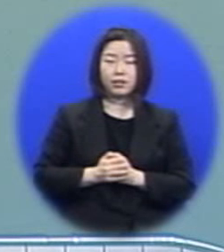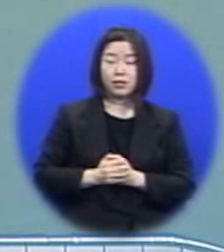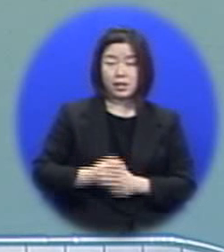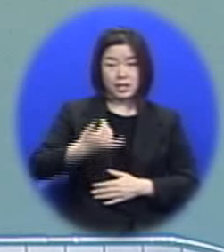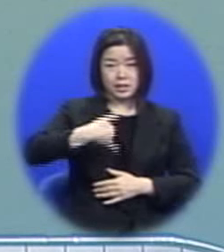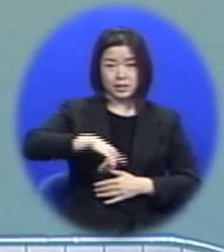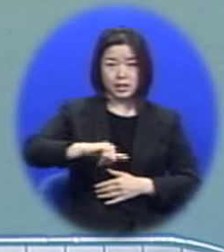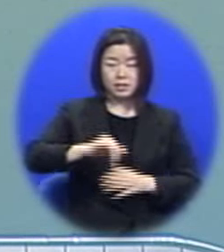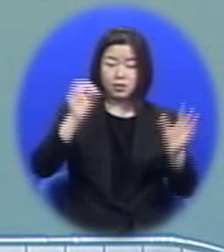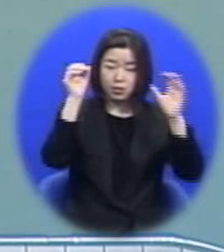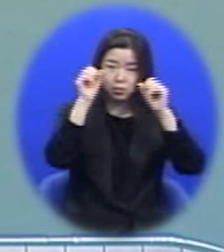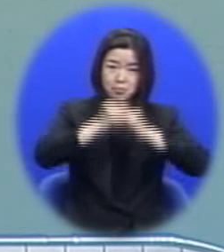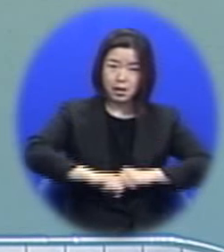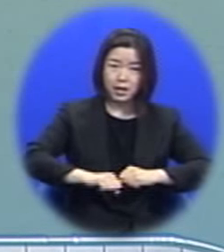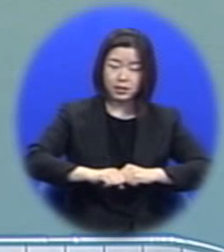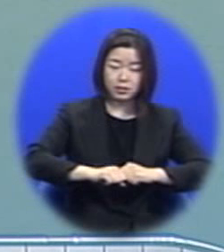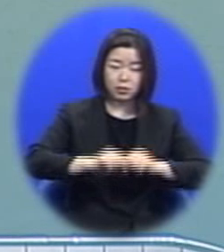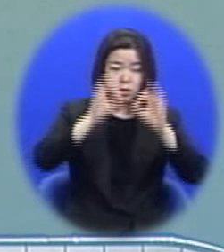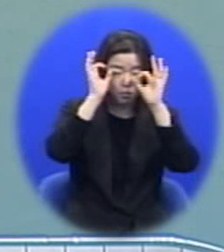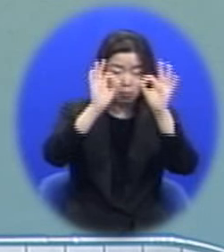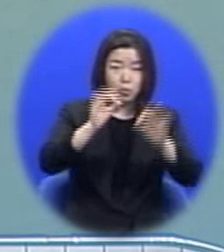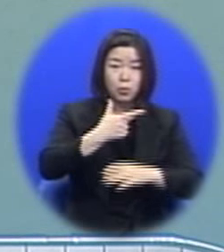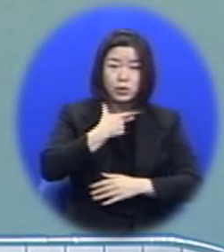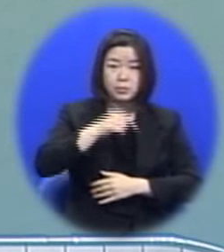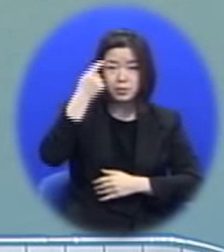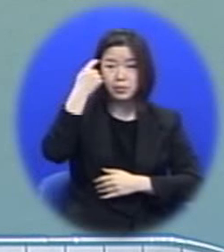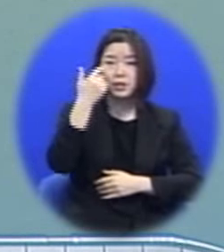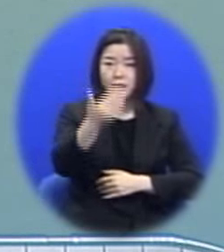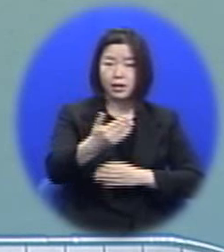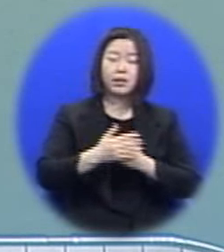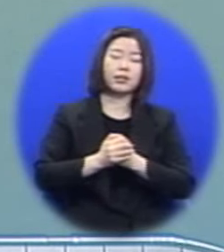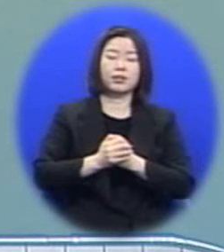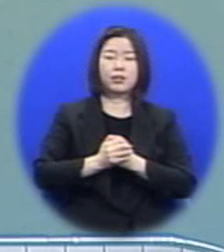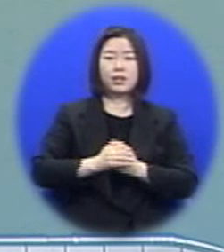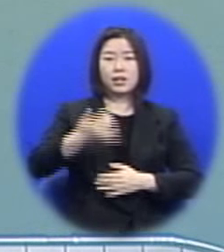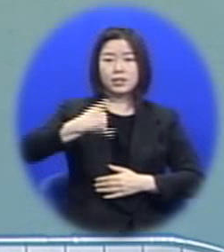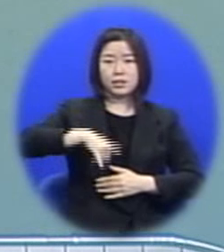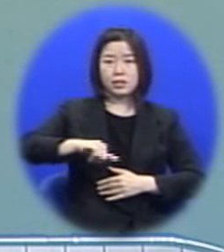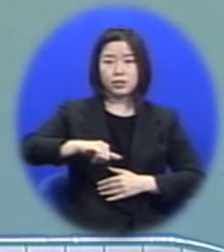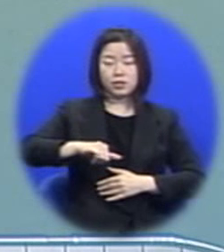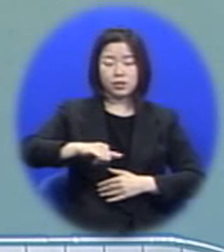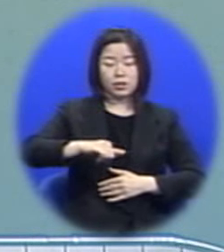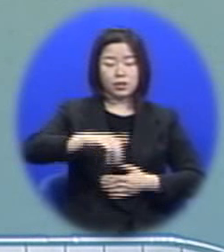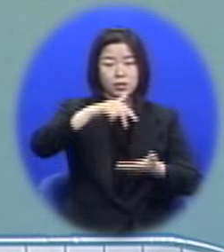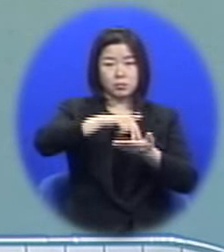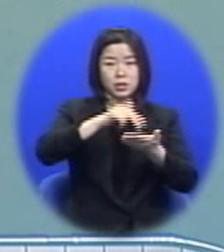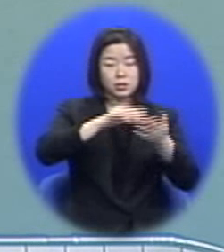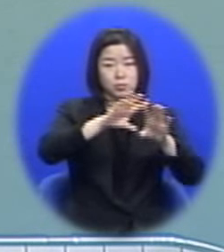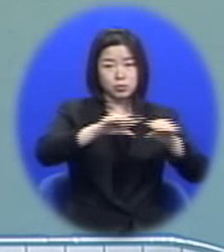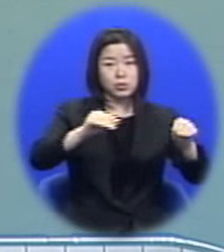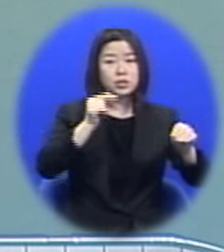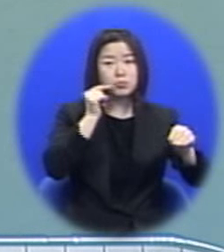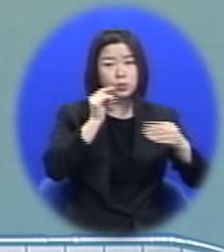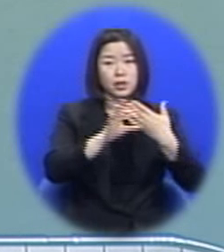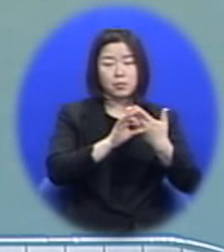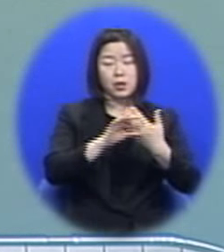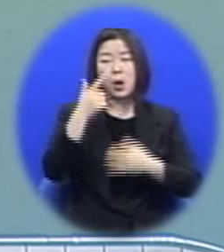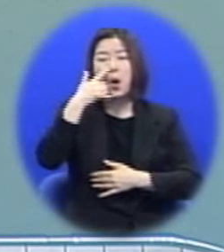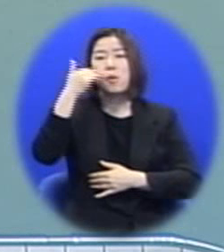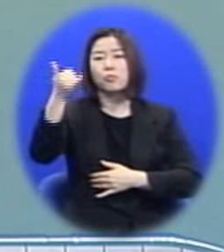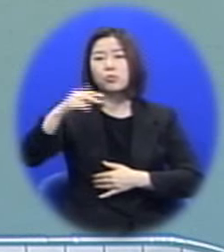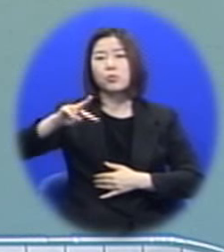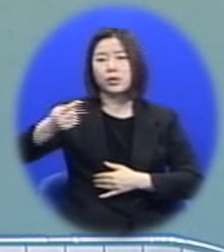자녀 망하는 것을 보고 싶으십니까? 자녀 쪽에서 풀지 못하면 부모 쪽에서라도 풀어야 돼요.